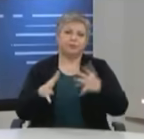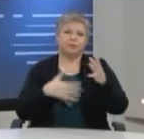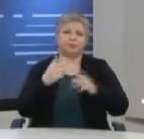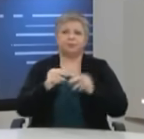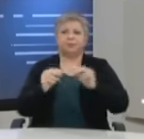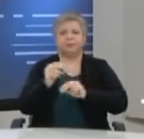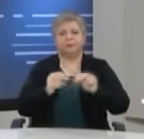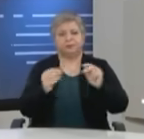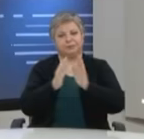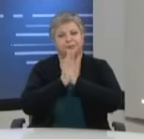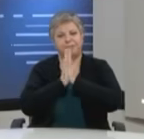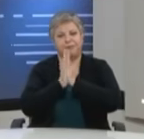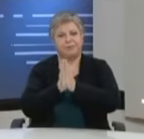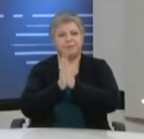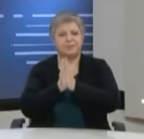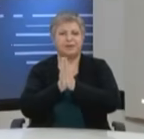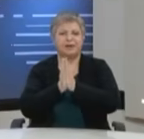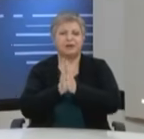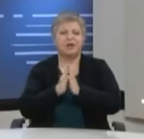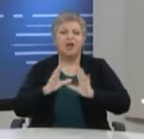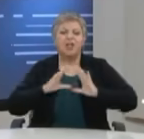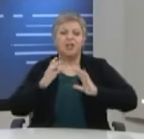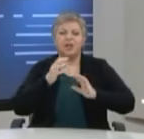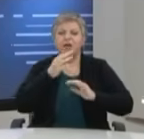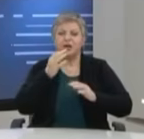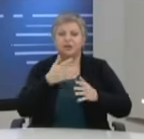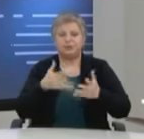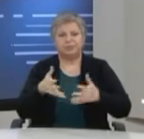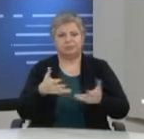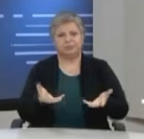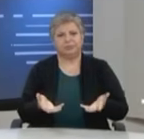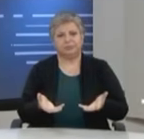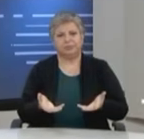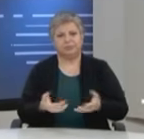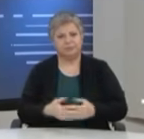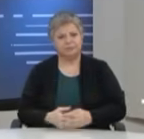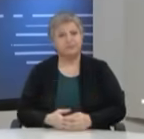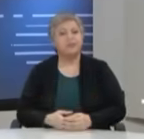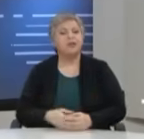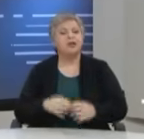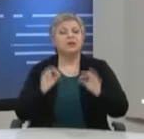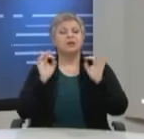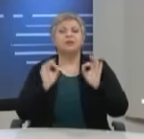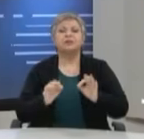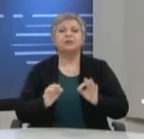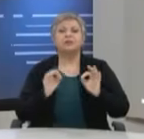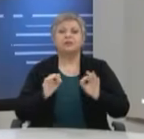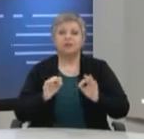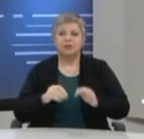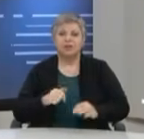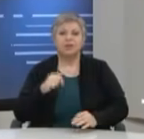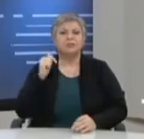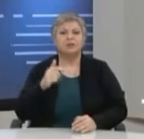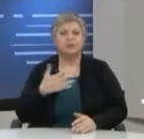Παρακαλώ. Μην αναφερθώ σε ονόματα. Ελάτε. Το πρόβλημα προκύπτει στο πολλαπλάσιο σε σχέση με τα εμπορικά σήματα.